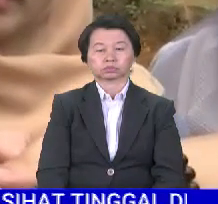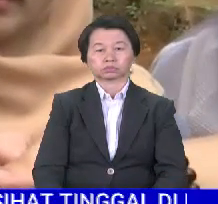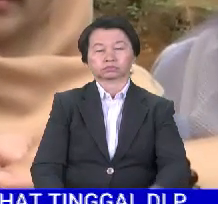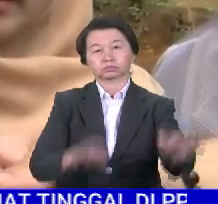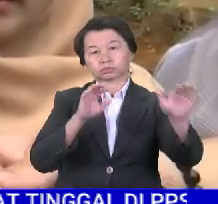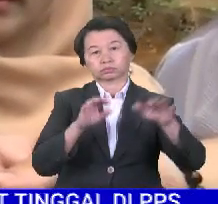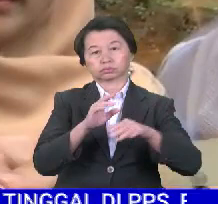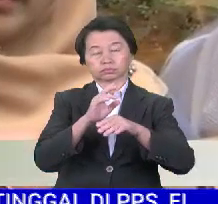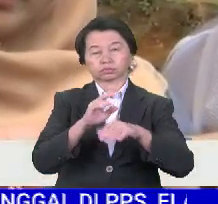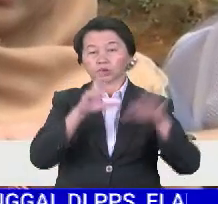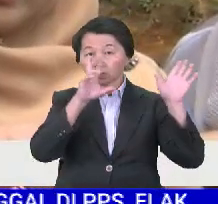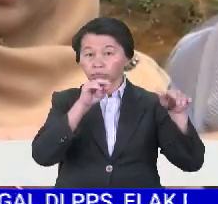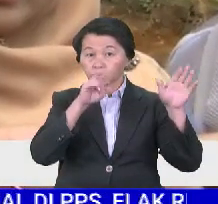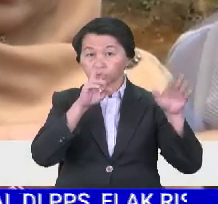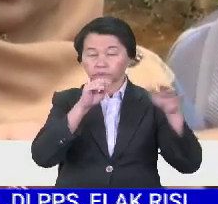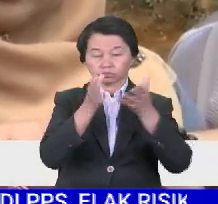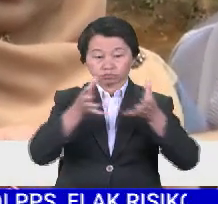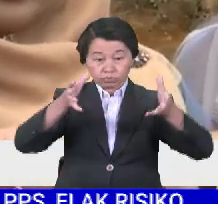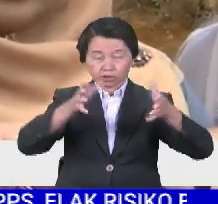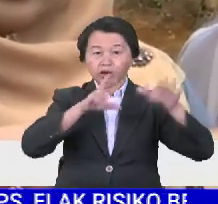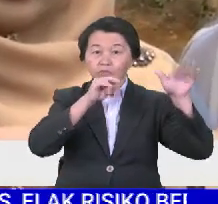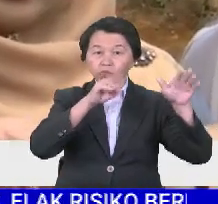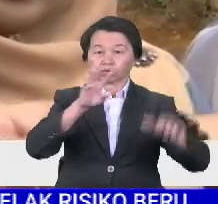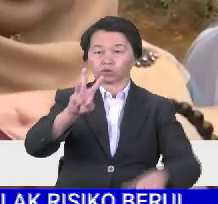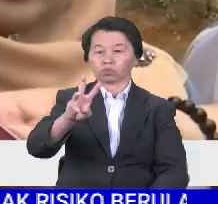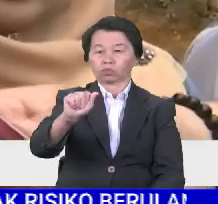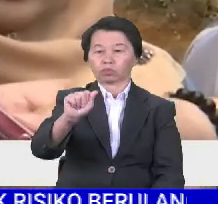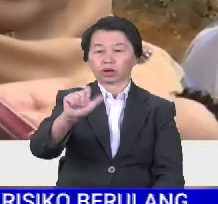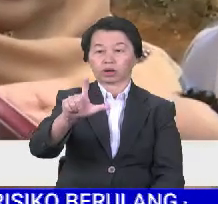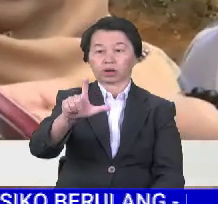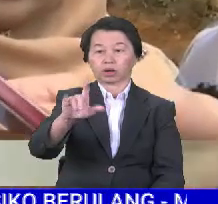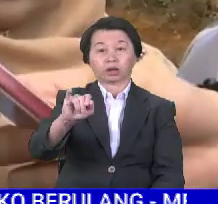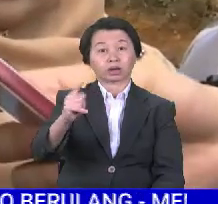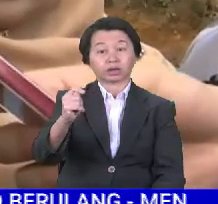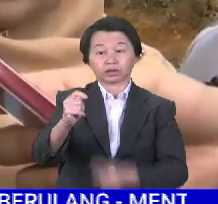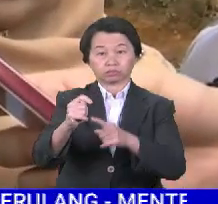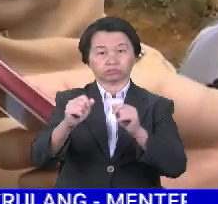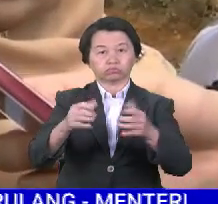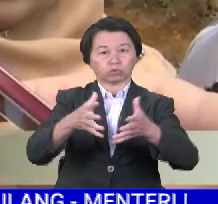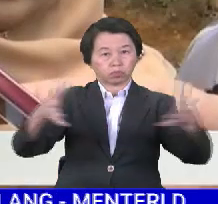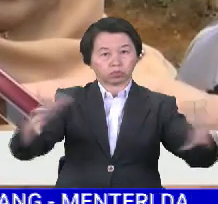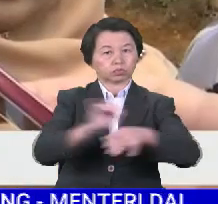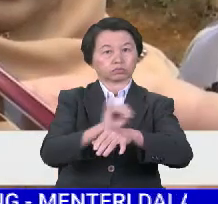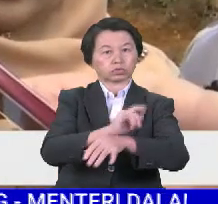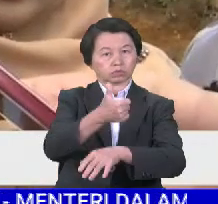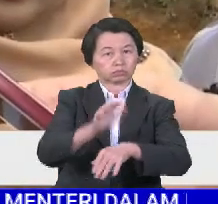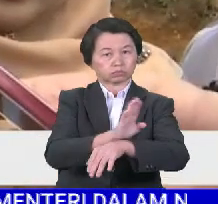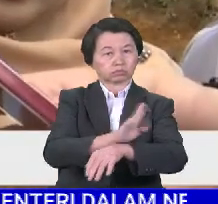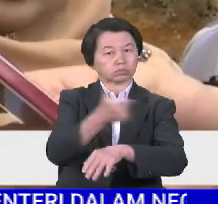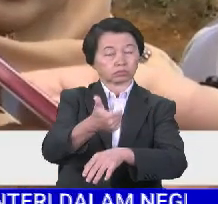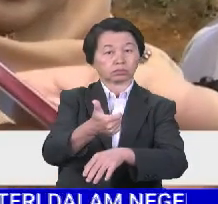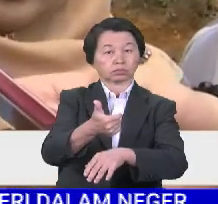Industri sarang burung walet ini merupakan satu industri yang boleh diperbesarkan, yang boleh membantu pihak